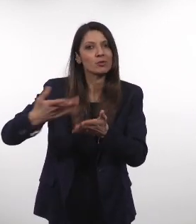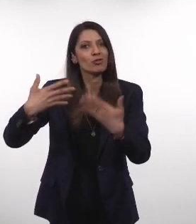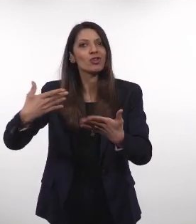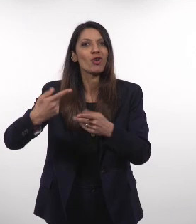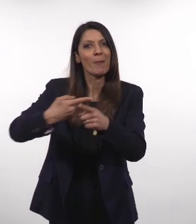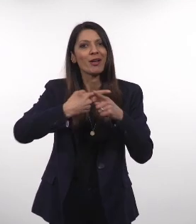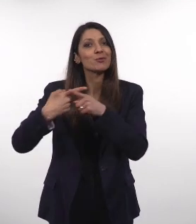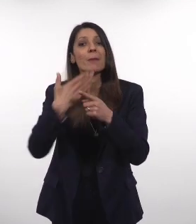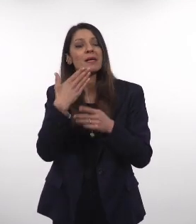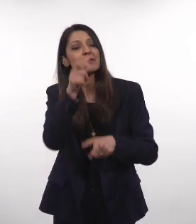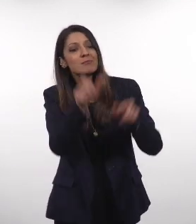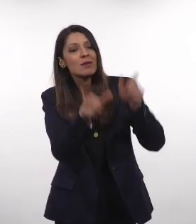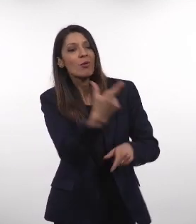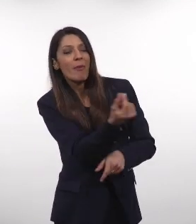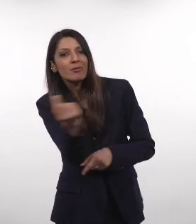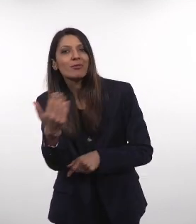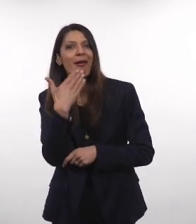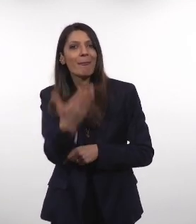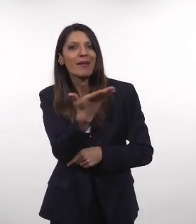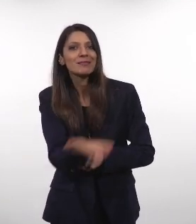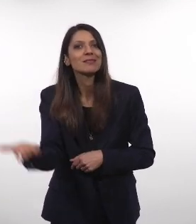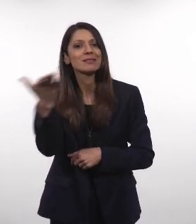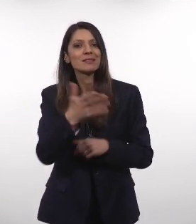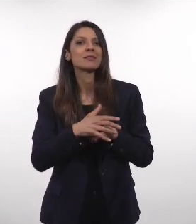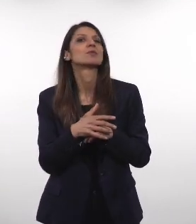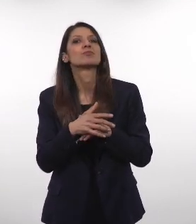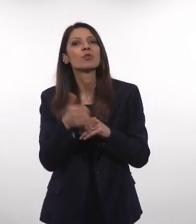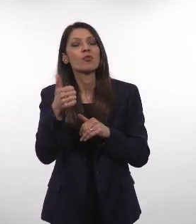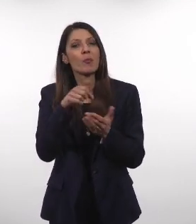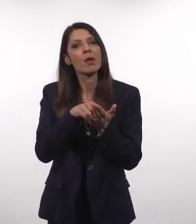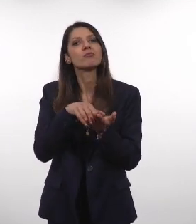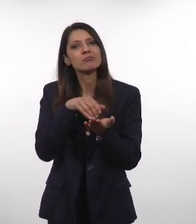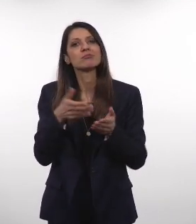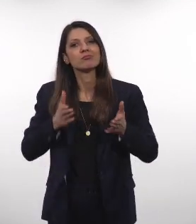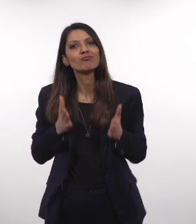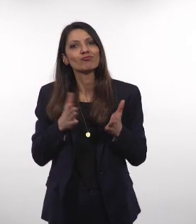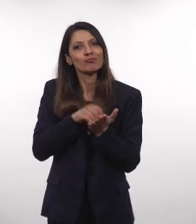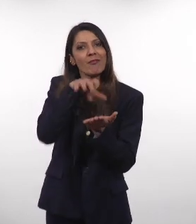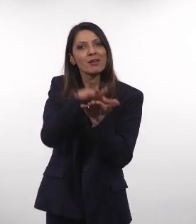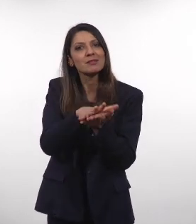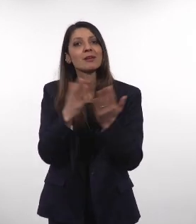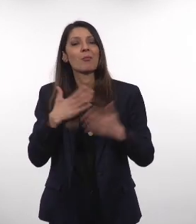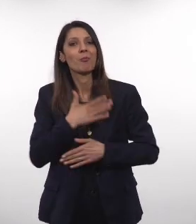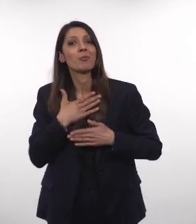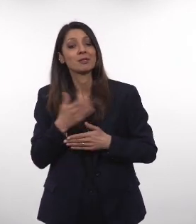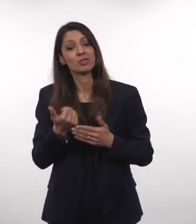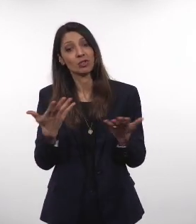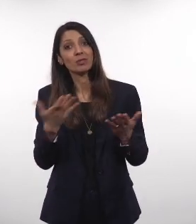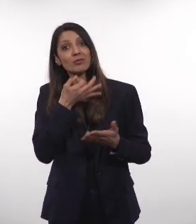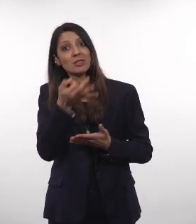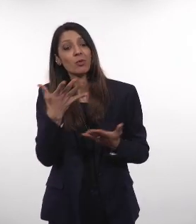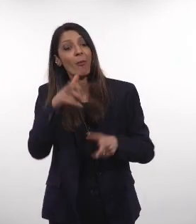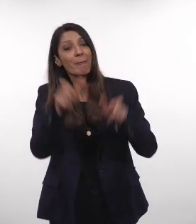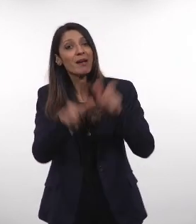merci à nos partenaires, merci à vous d'avoir fait le geste de vous inscrire. J'ai le plaisir de vous dire que nous avons eu plus de 1200